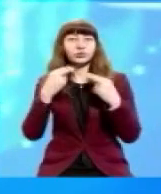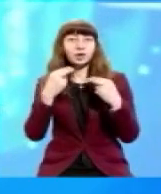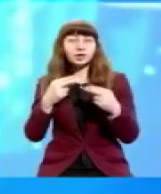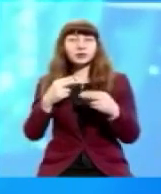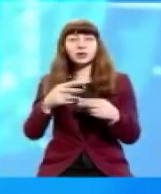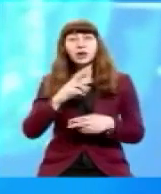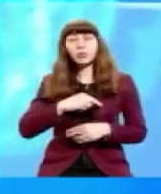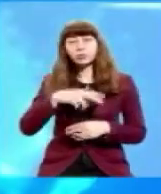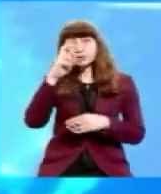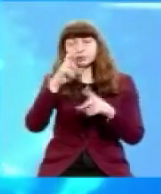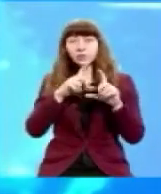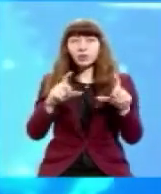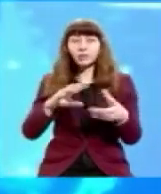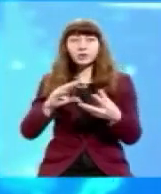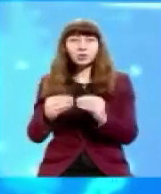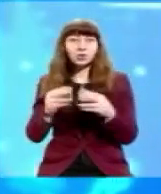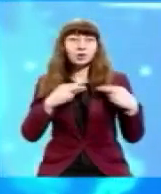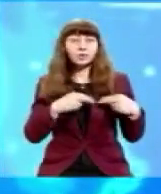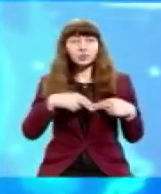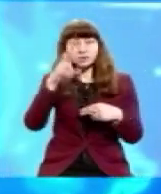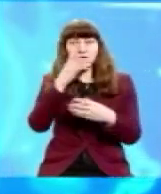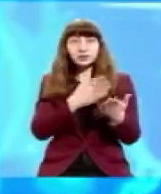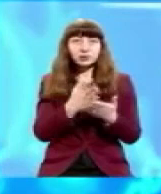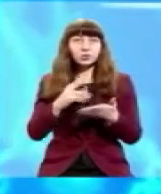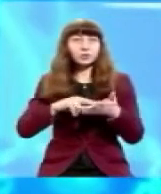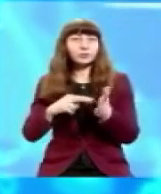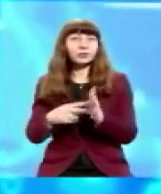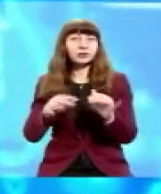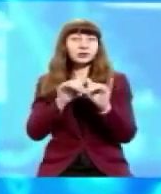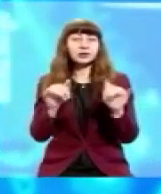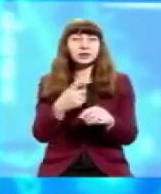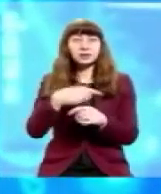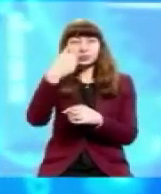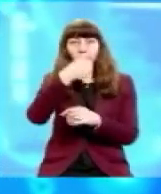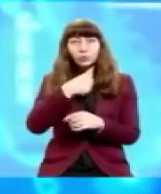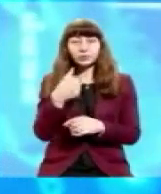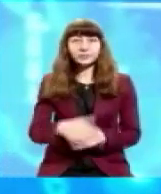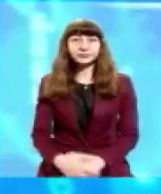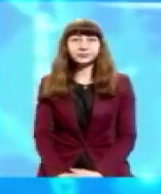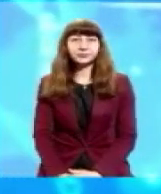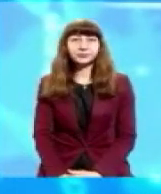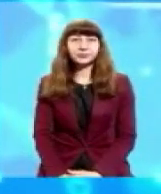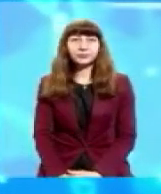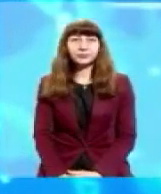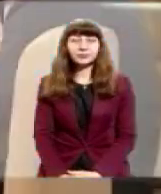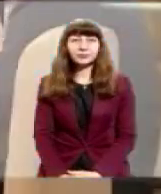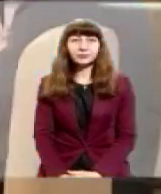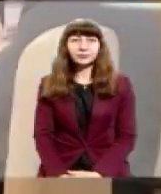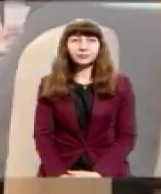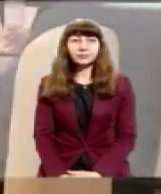работы госорганов. Об итогах работы государственной службы и планах развития на этот год расскажут мои коллеги.